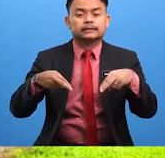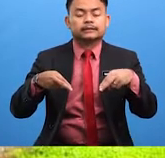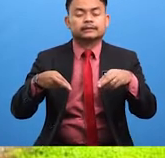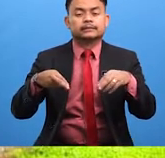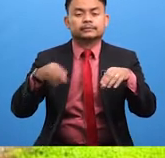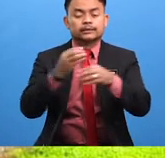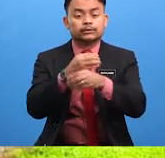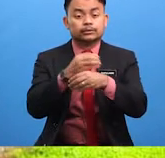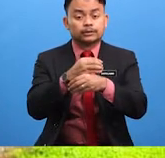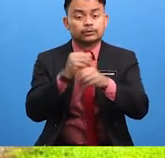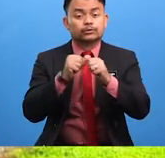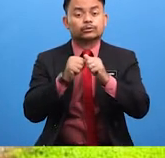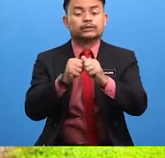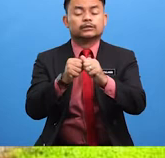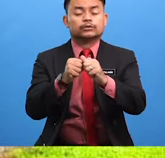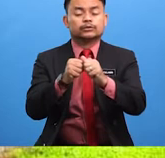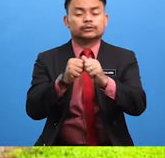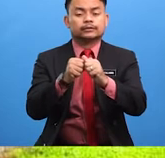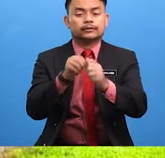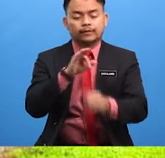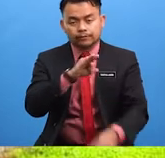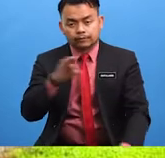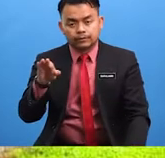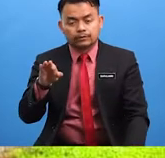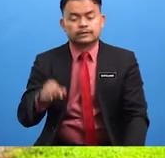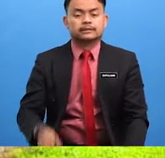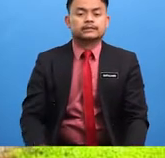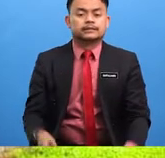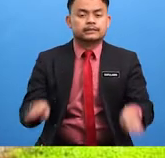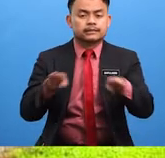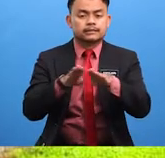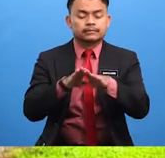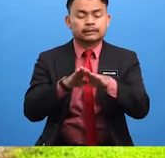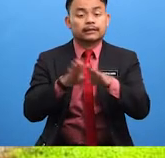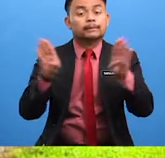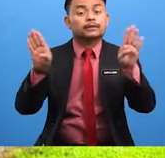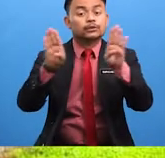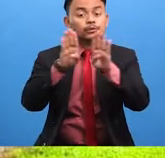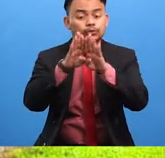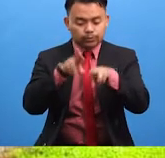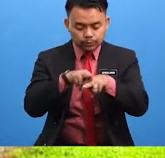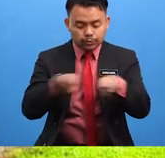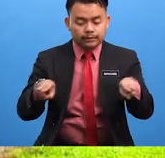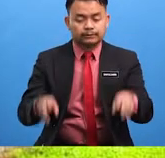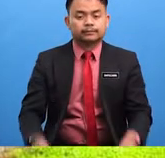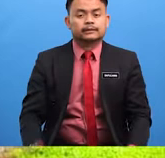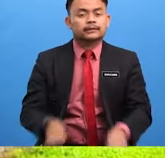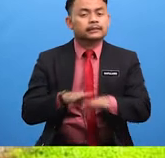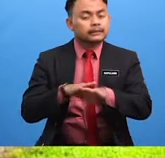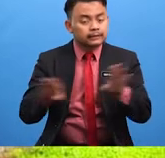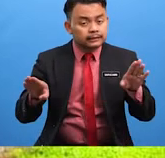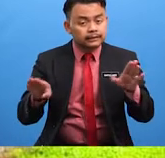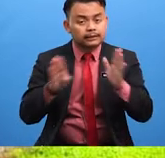kasar bersesuaian dengan fungsinya sebagai penyekat ruang. Tiada bukti yang jelas untuk menetapkan